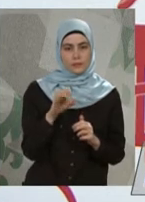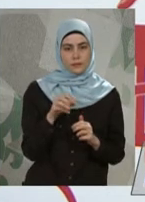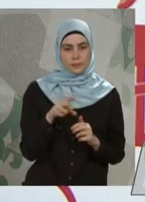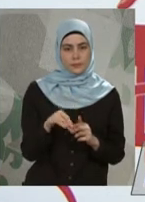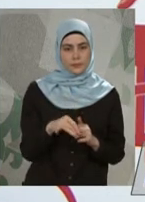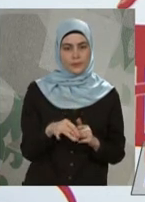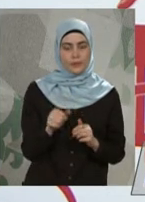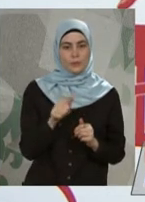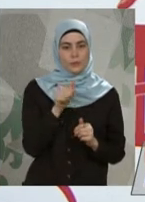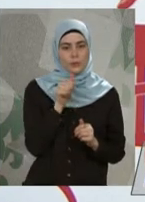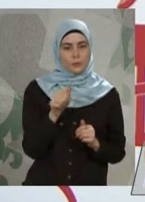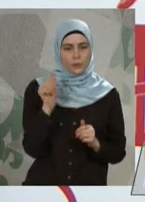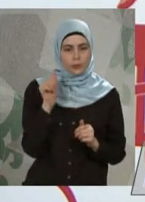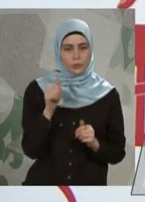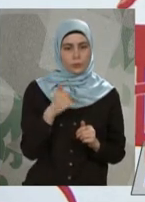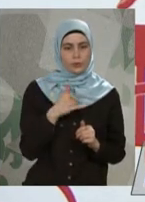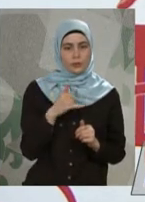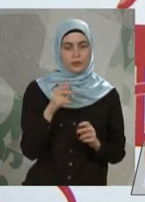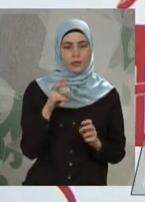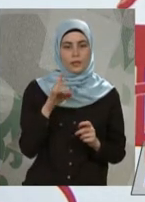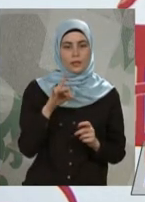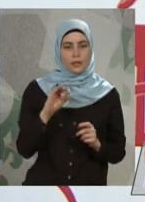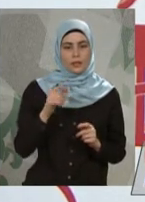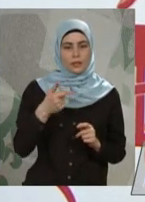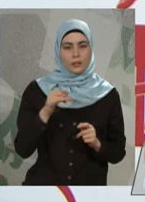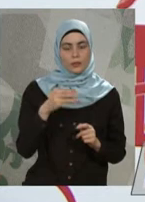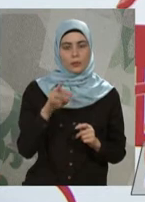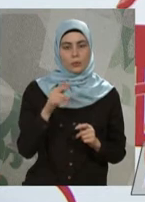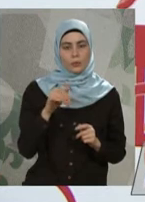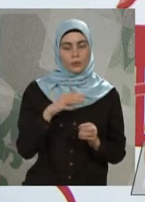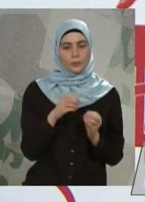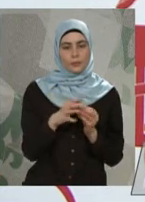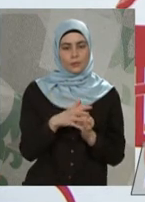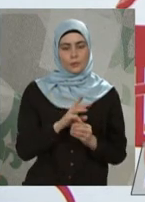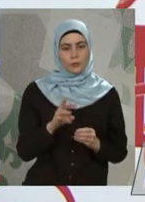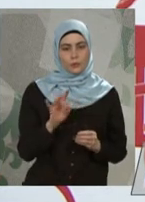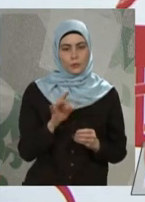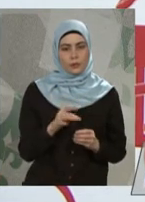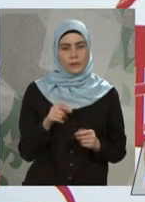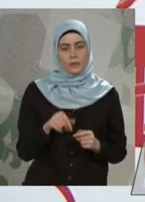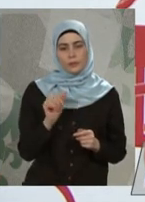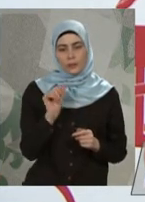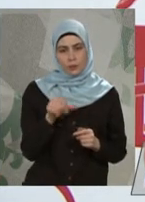В прошлом году у нас на региональную льготу было предусмотрено 15 миллионов рублей. В этом году